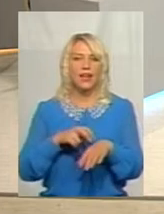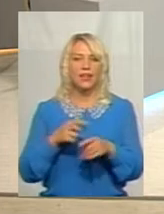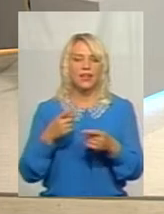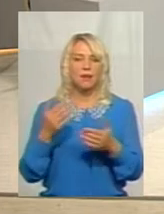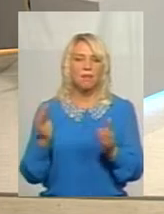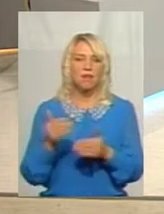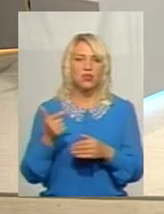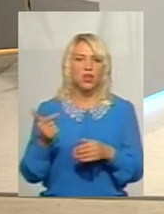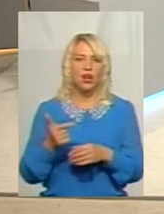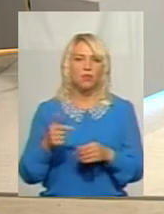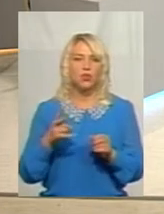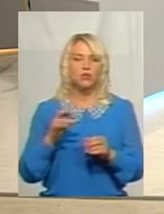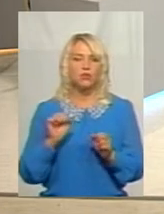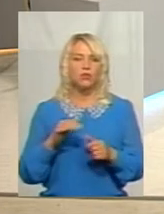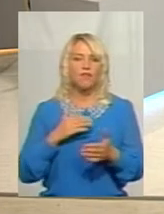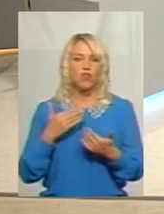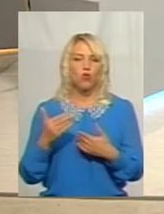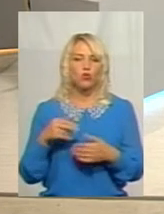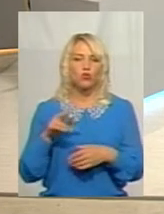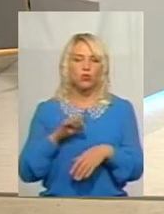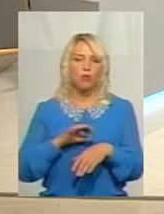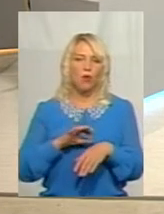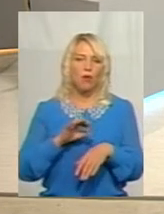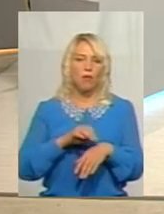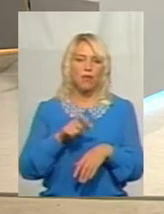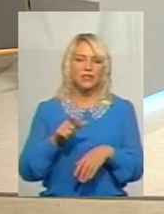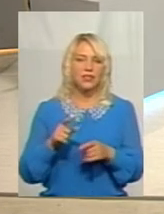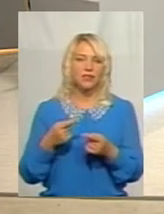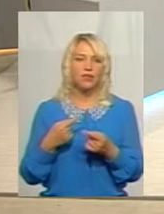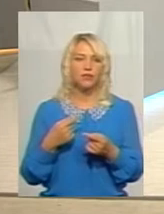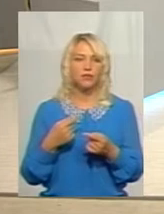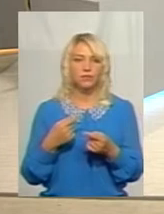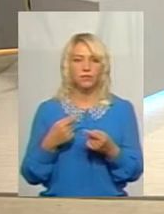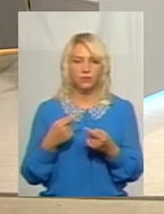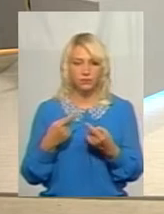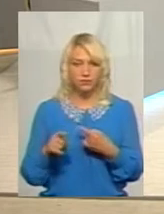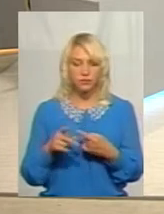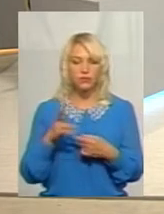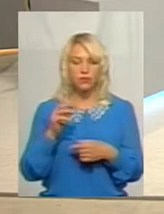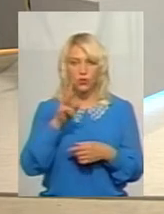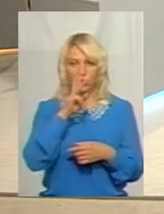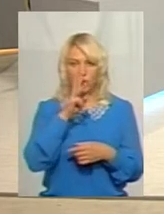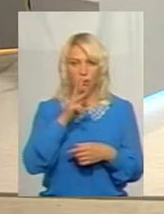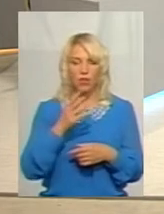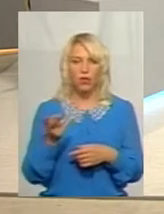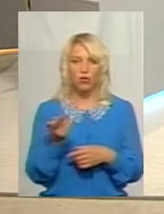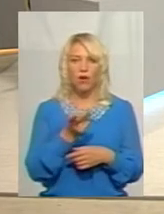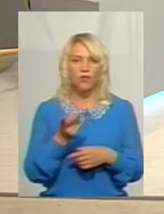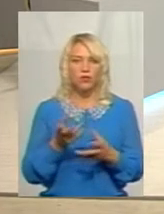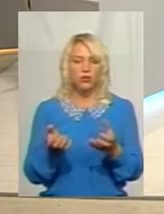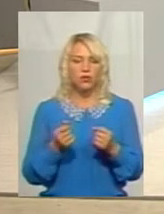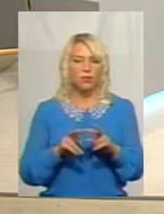просто, можливо, якесь відношення до пацієнтів інше і тому подібне. Але заробітну плату вони отримували одну і ту